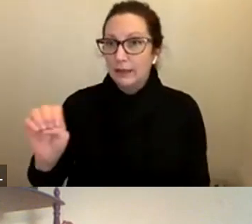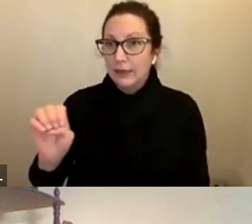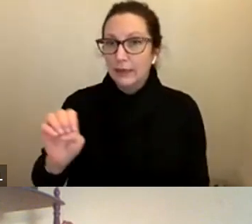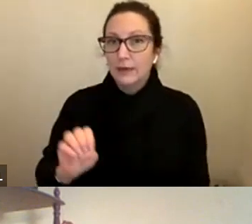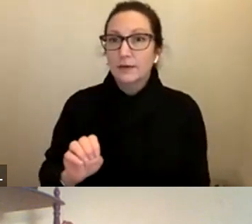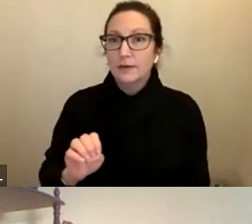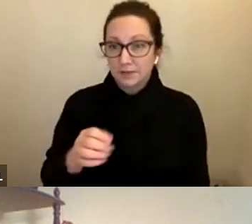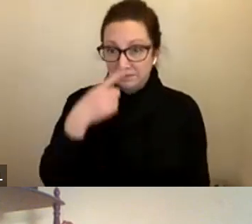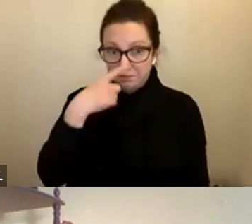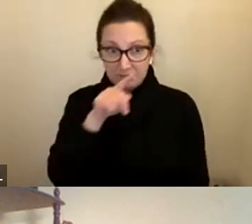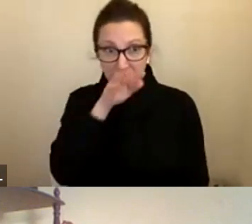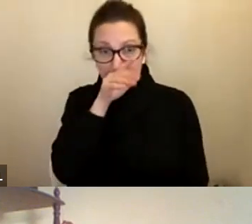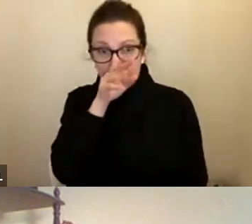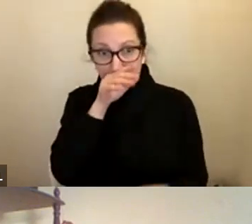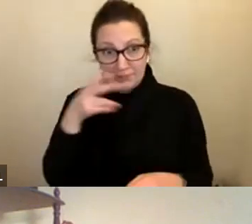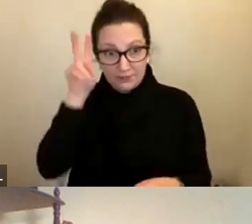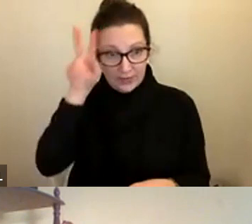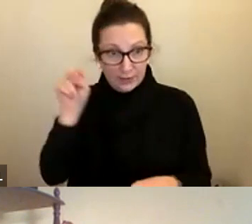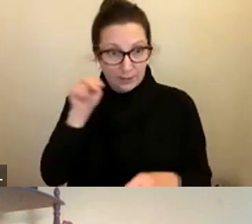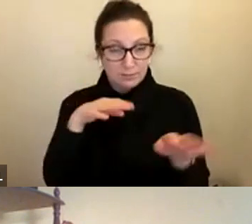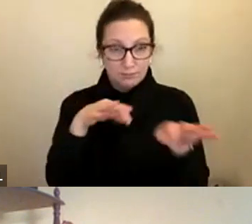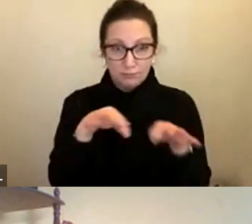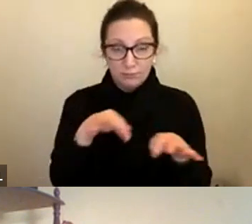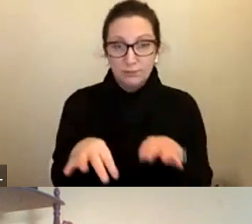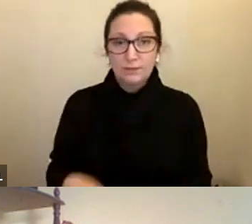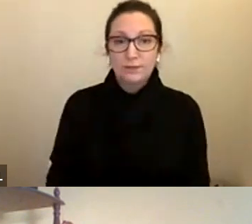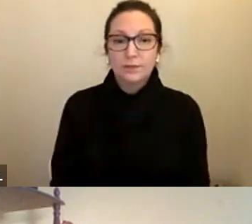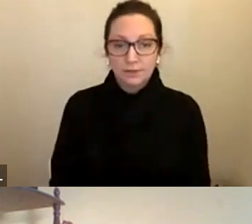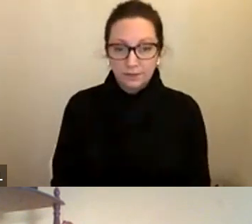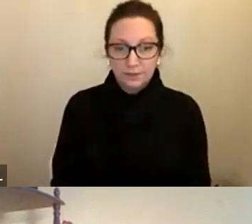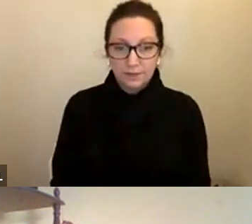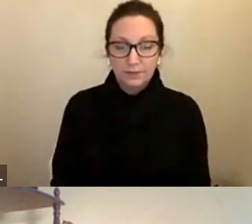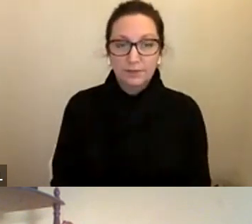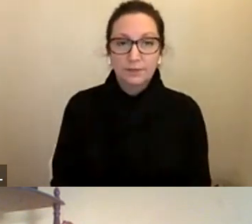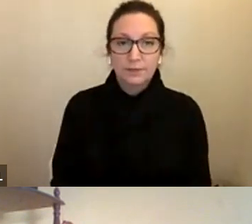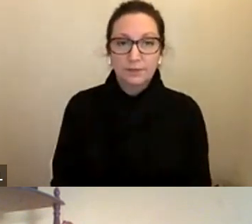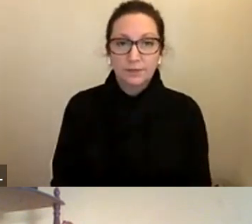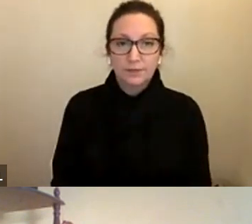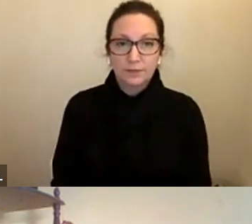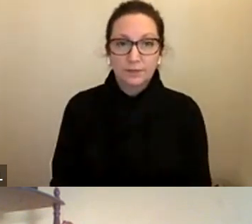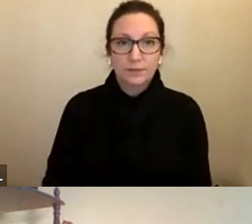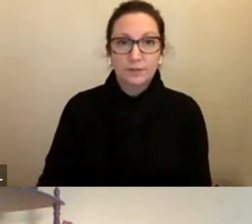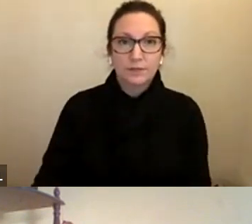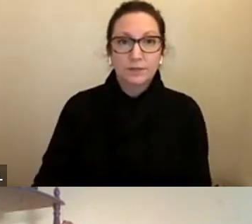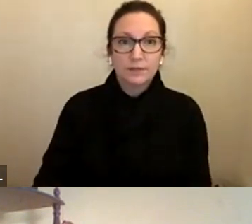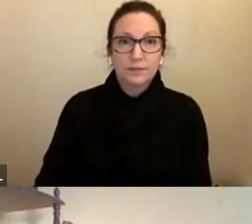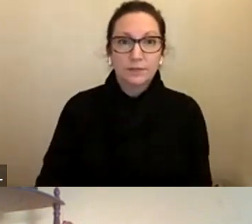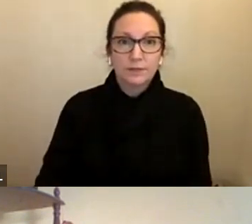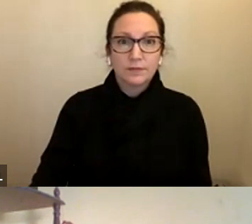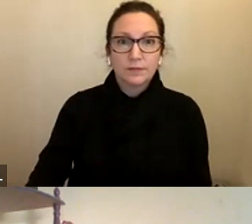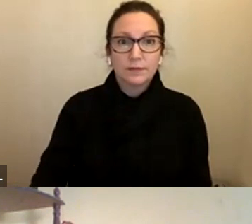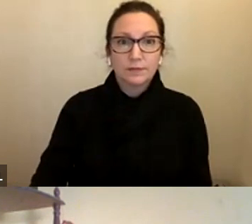Zoom instructions in Vietnamese? Hi, good evening. My name is Vi Phương Ly. I'm the Vietnamese